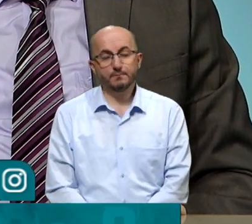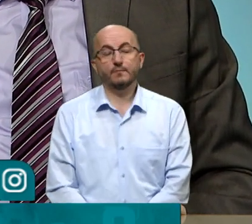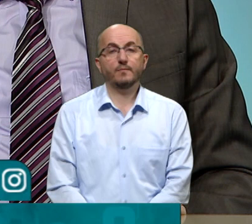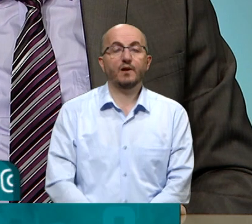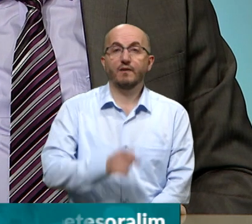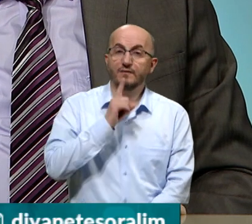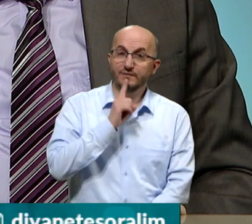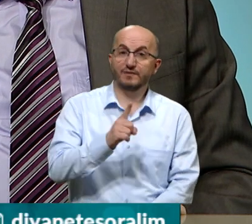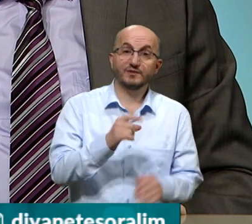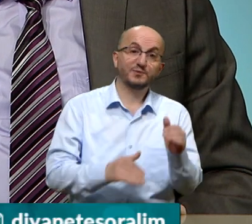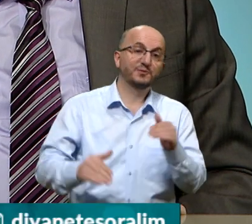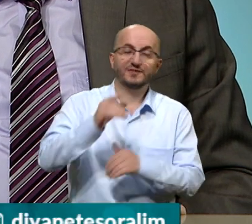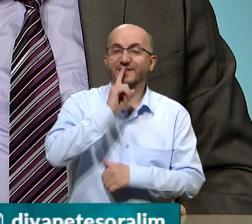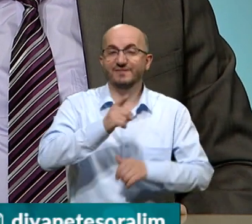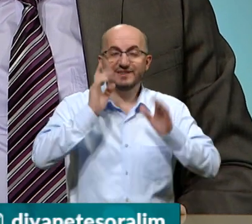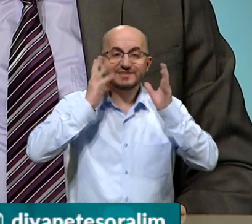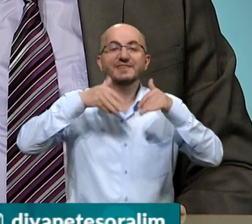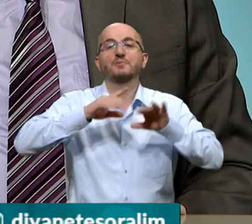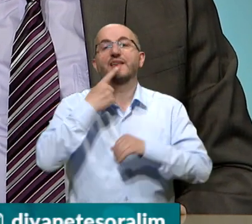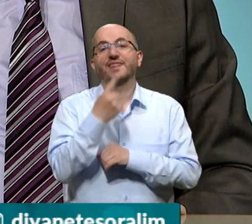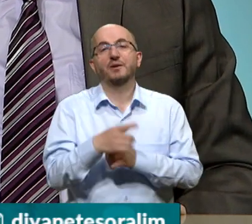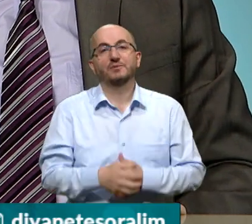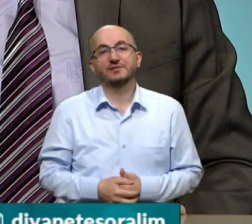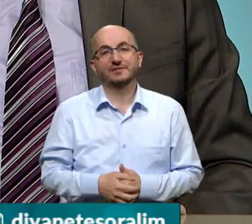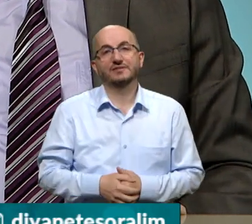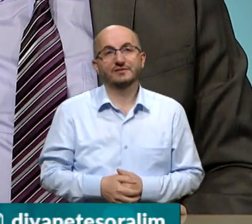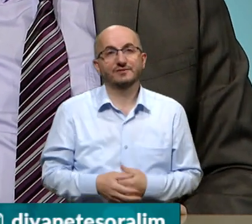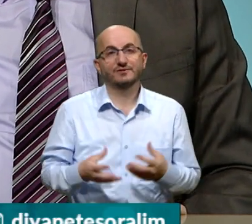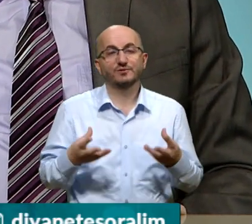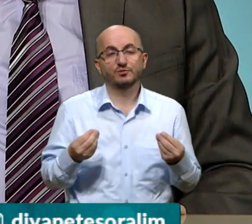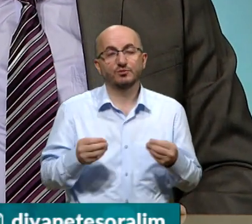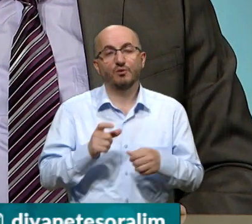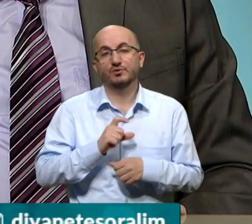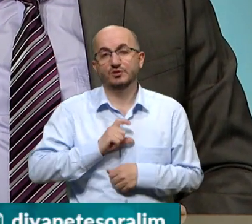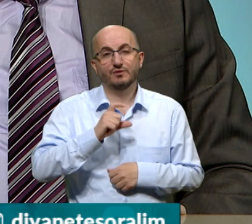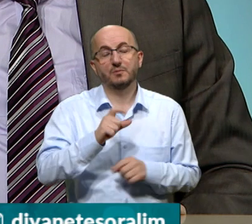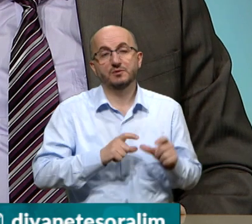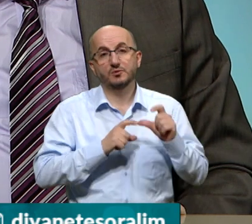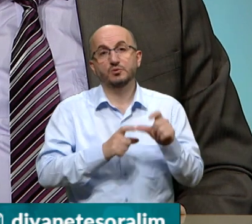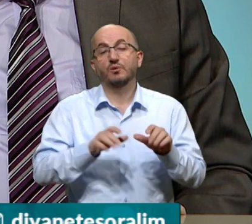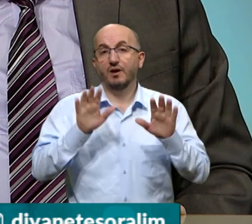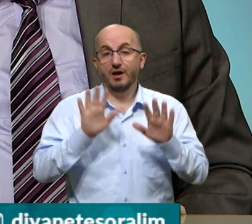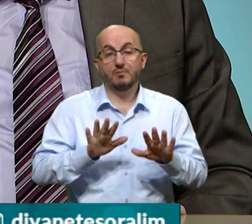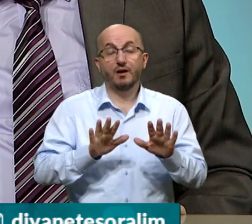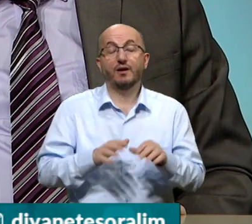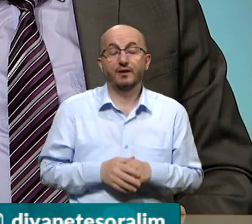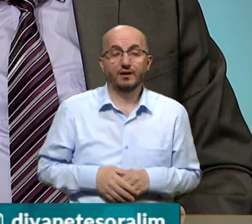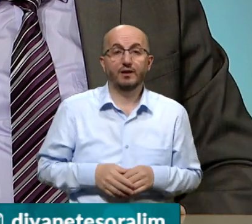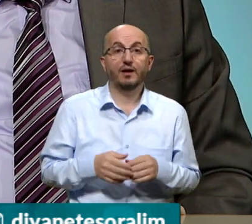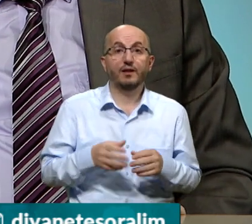tarzı üstüne farz kılınmaz demiş Hocam çok cevapladığım bir soru ama demek ki hala